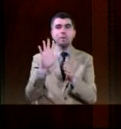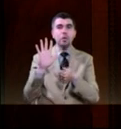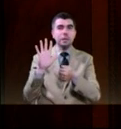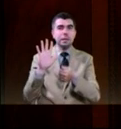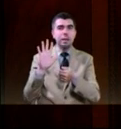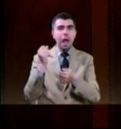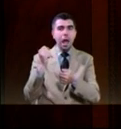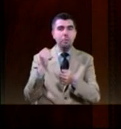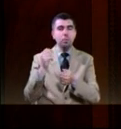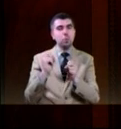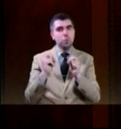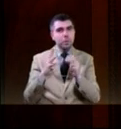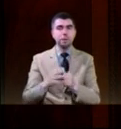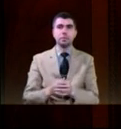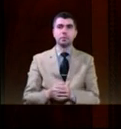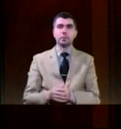سنة،